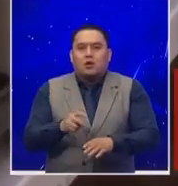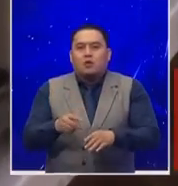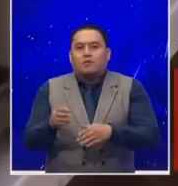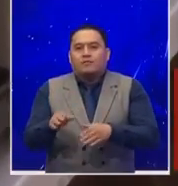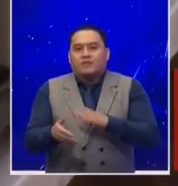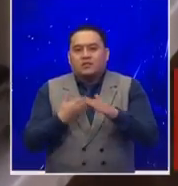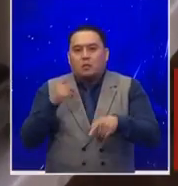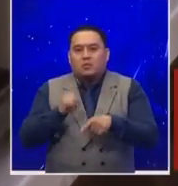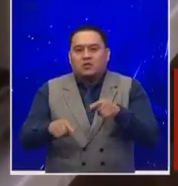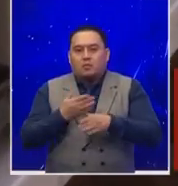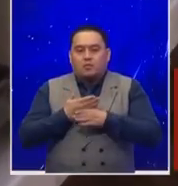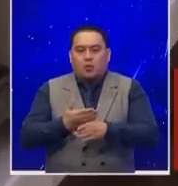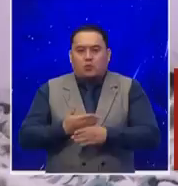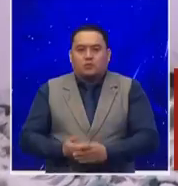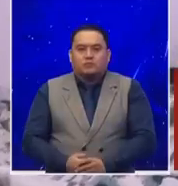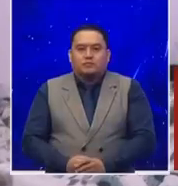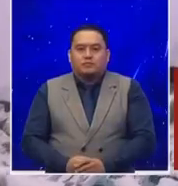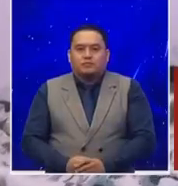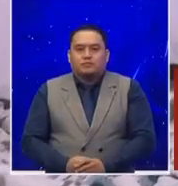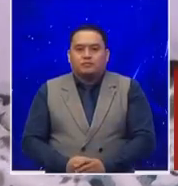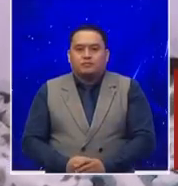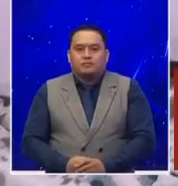путем вызова скорой помощи по номеру 103.